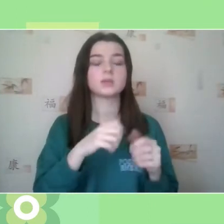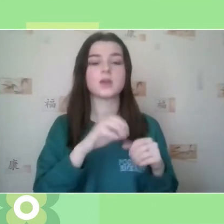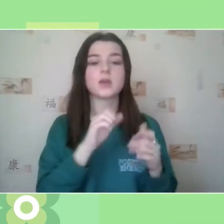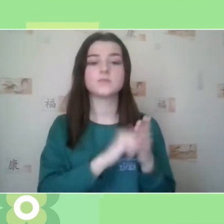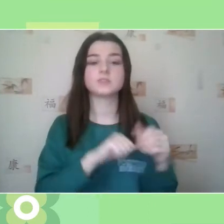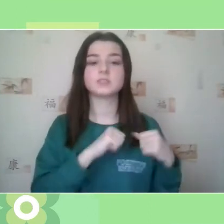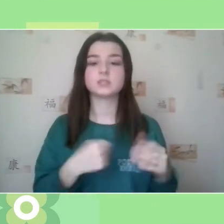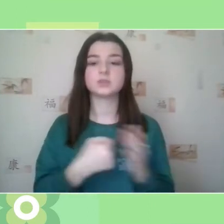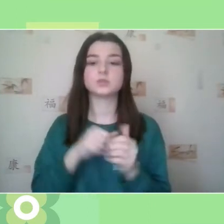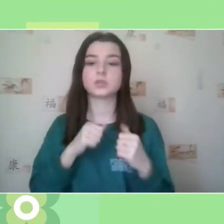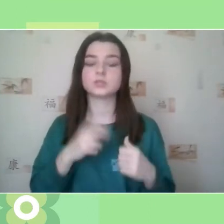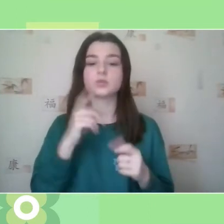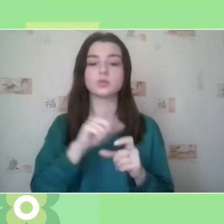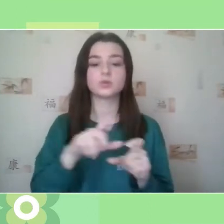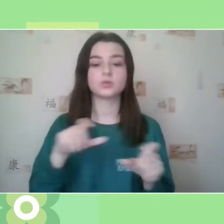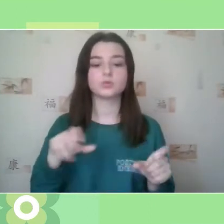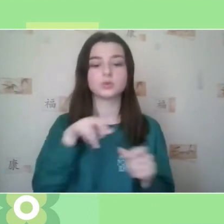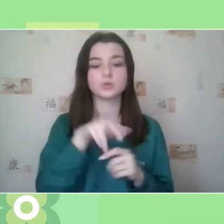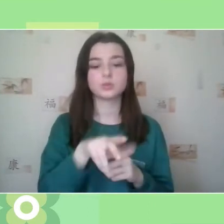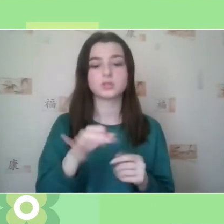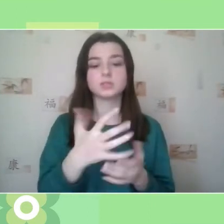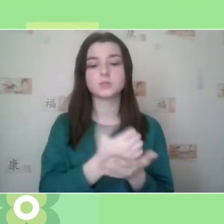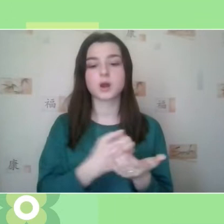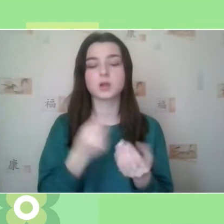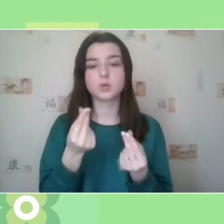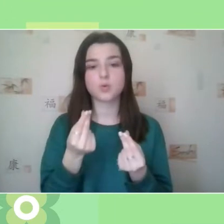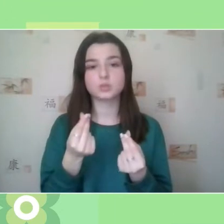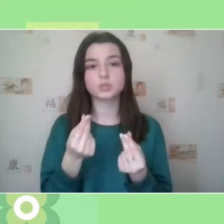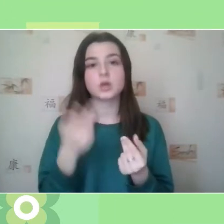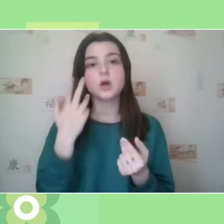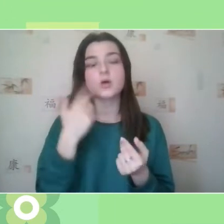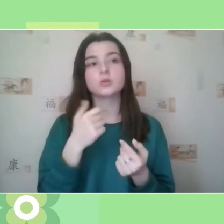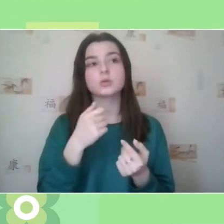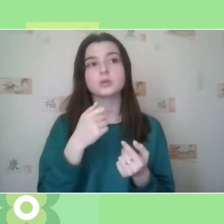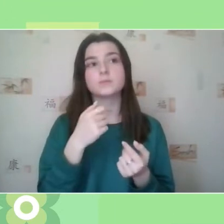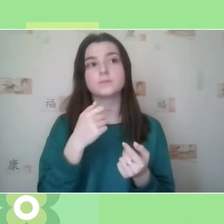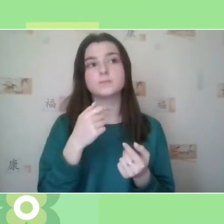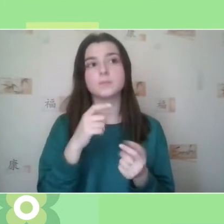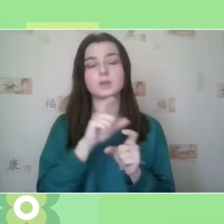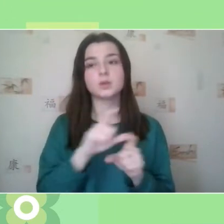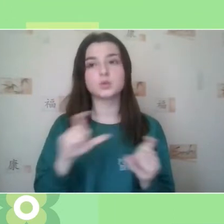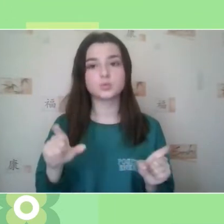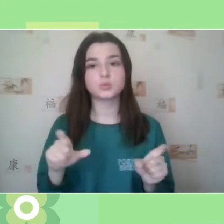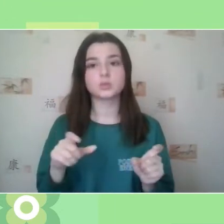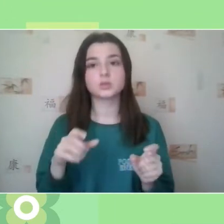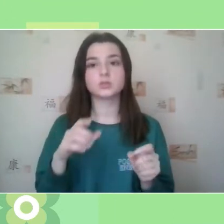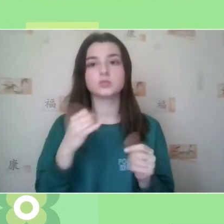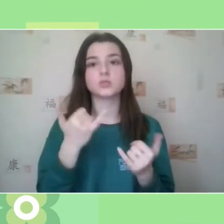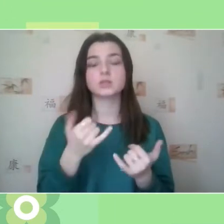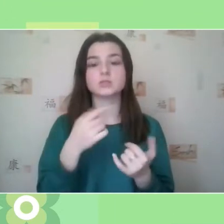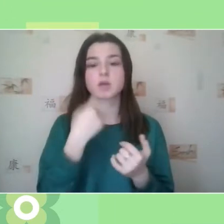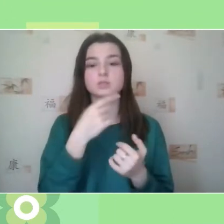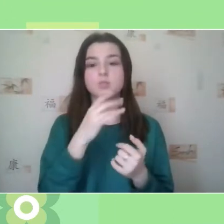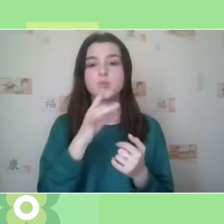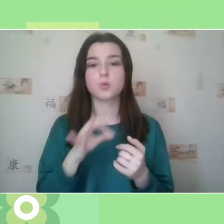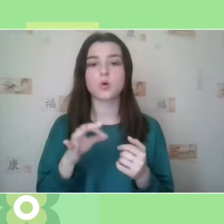і збирали кошти. Єдине, що тут треба враховувати, чому я зараз говорю про онлайн, що люди все частіше, принаймні ті